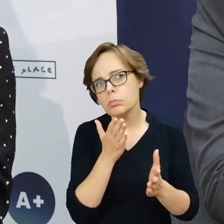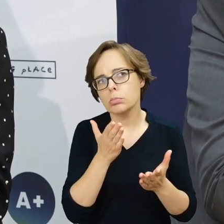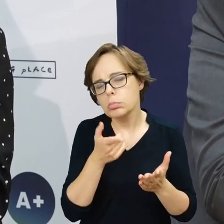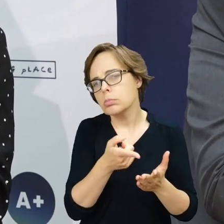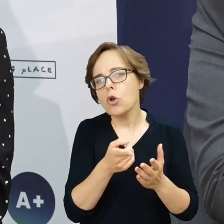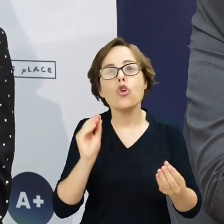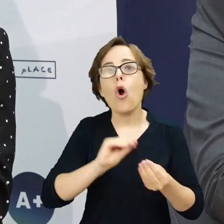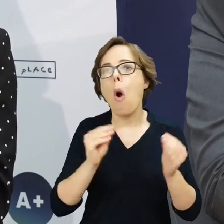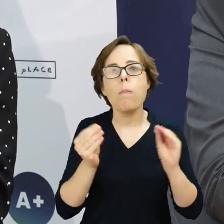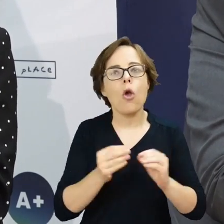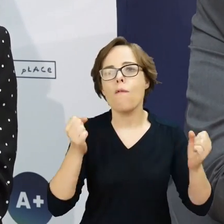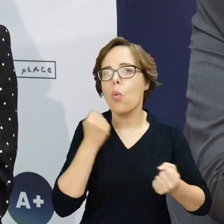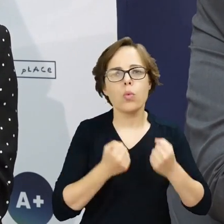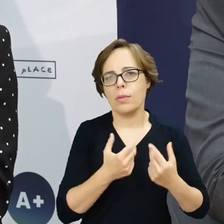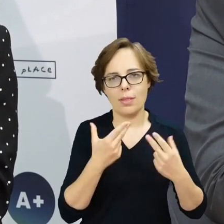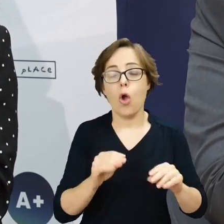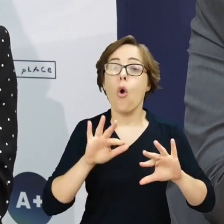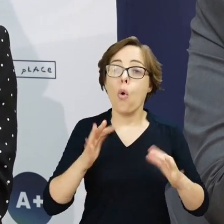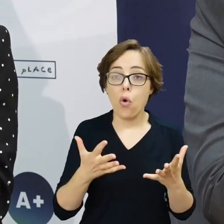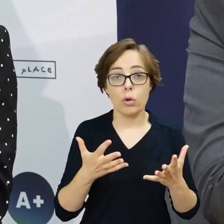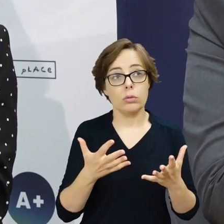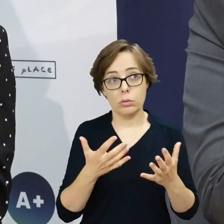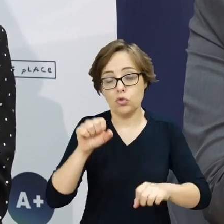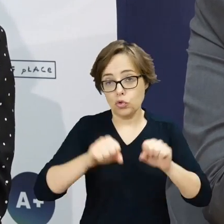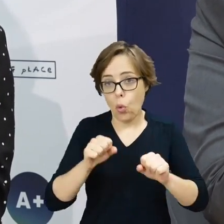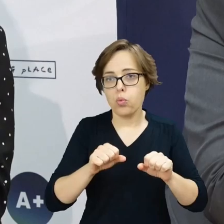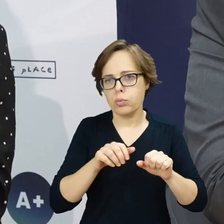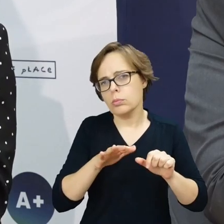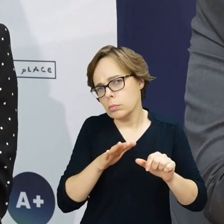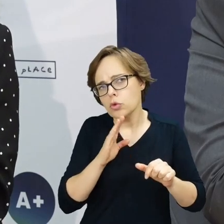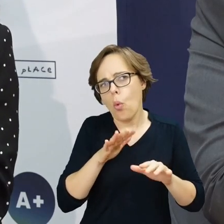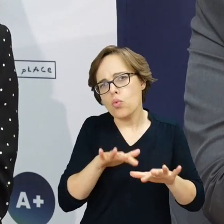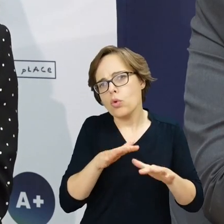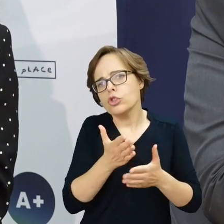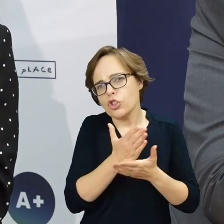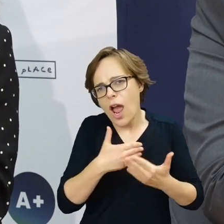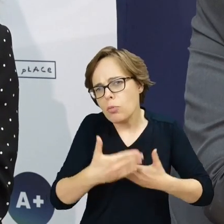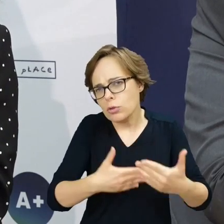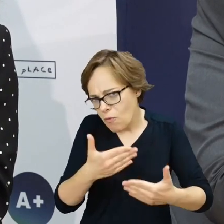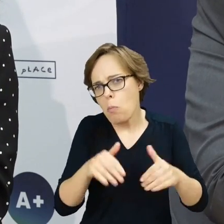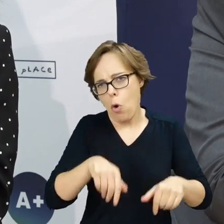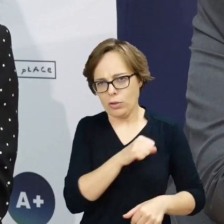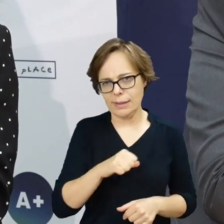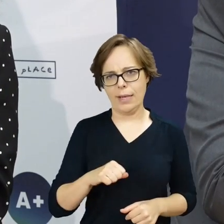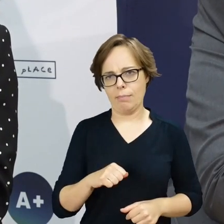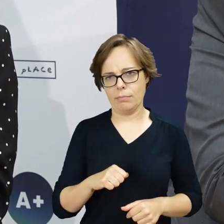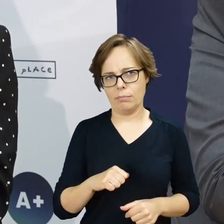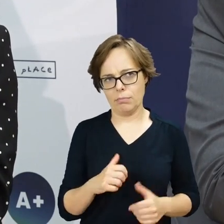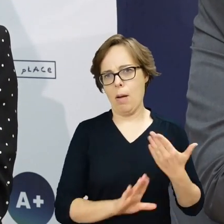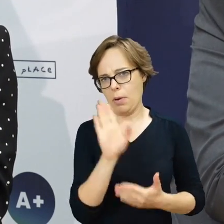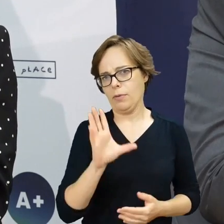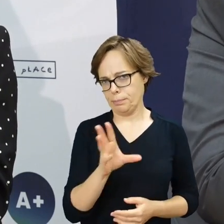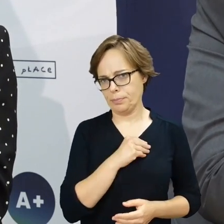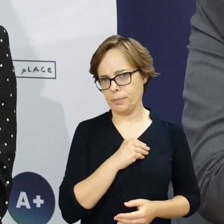duża część tego postępowania może być poprowadzona samodzielnie. No ale wchodzą